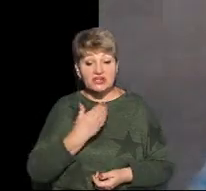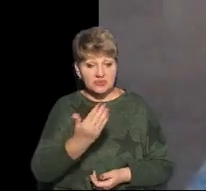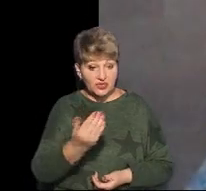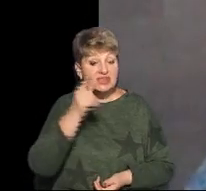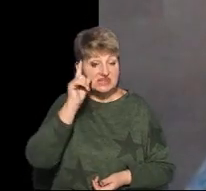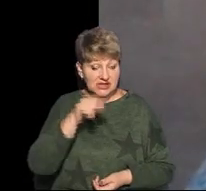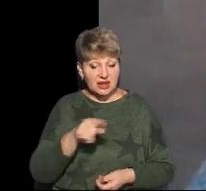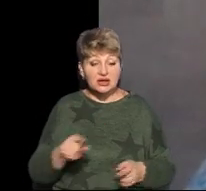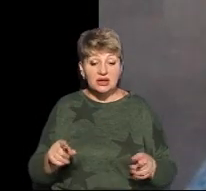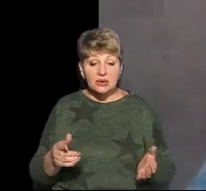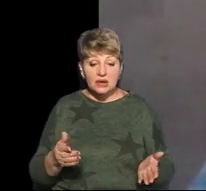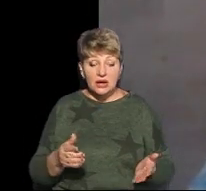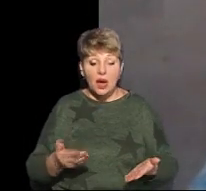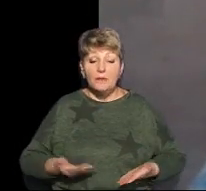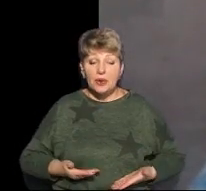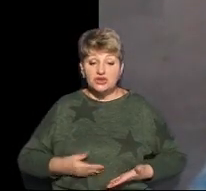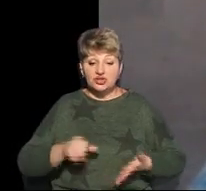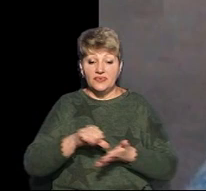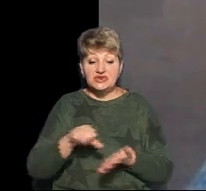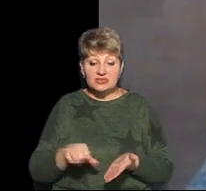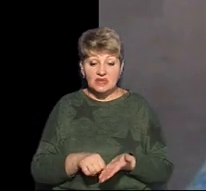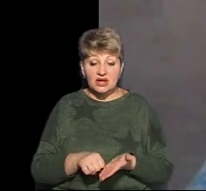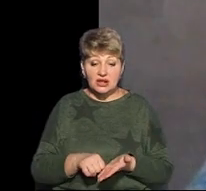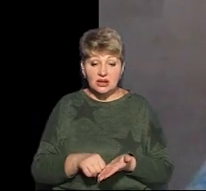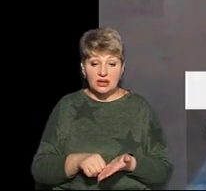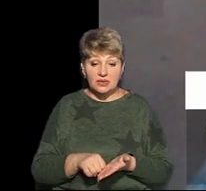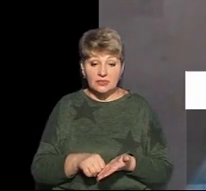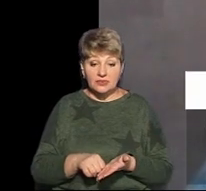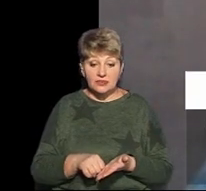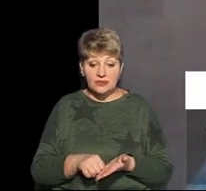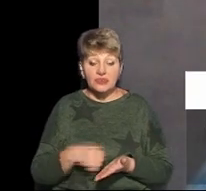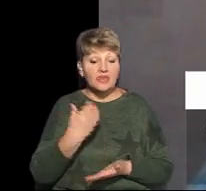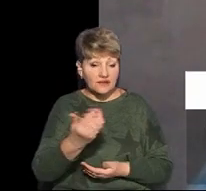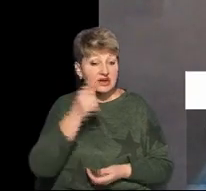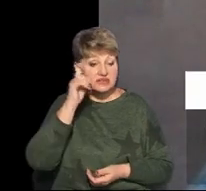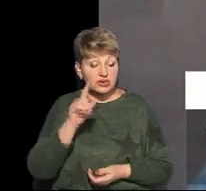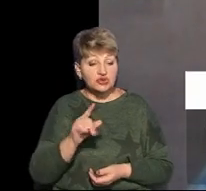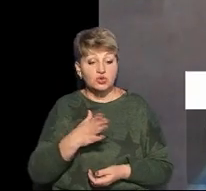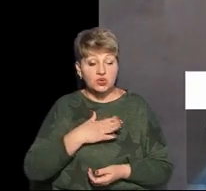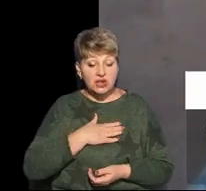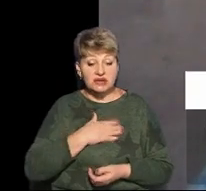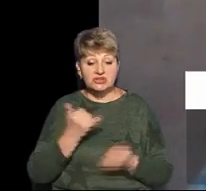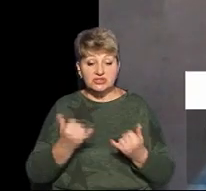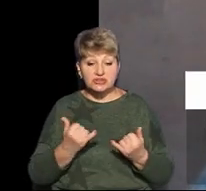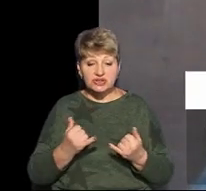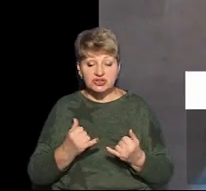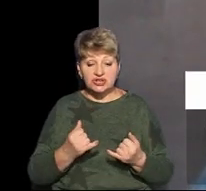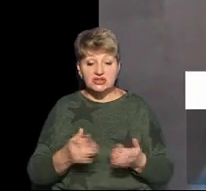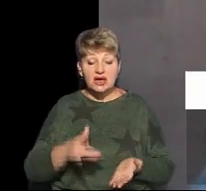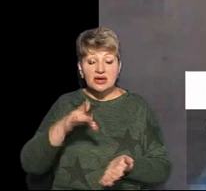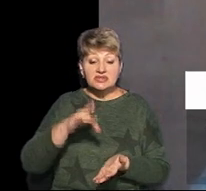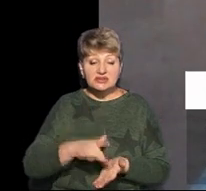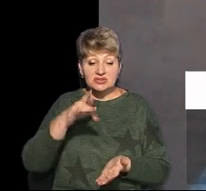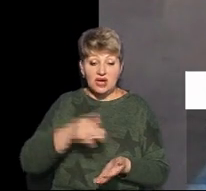знаєте, ви ж проживали в Смілі, пане Максим, і ви знаєте, що в нас інтенсивно від'єднується від